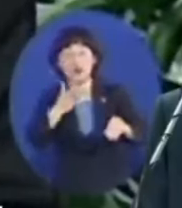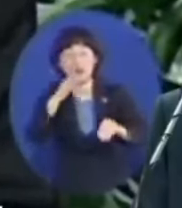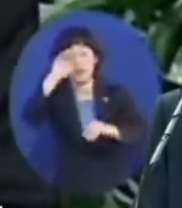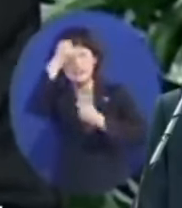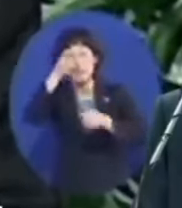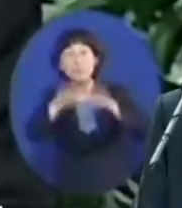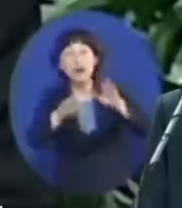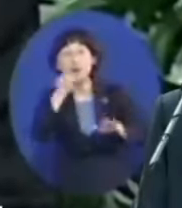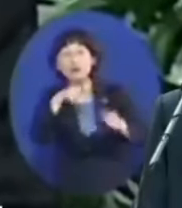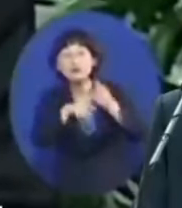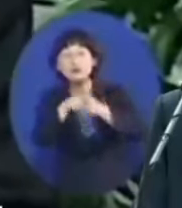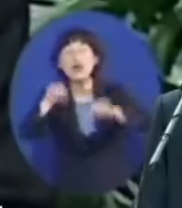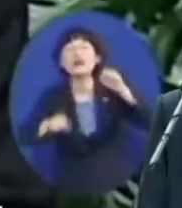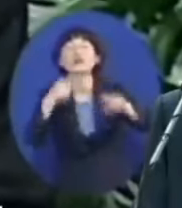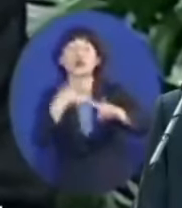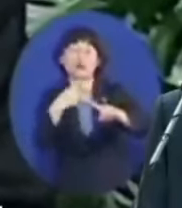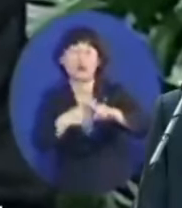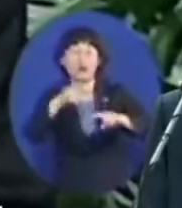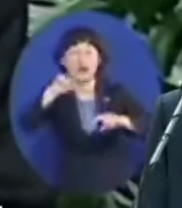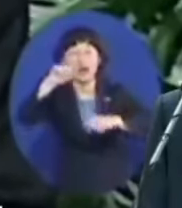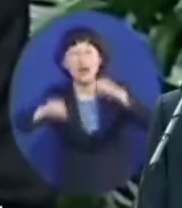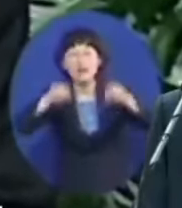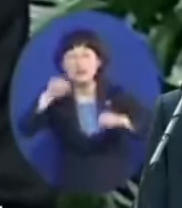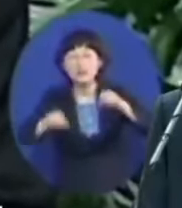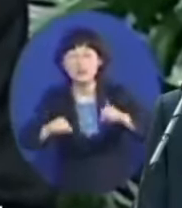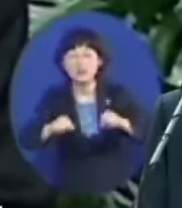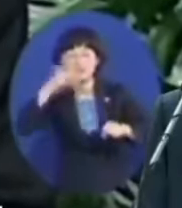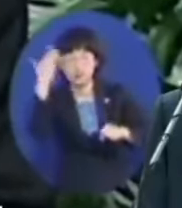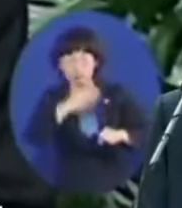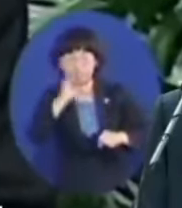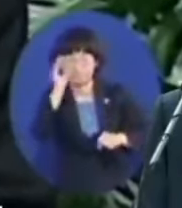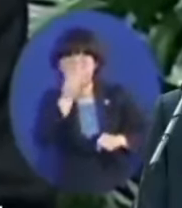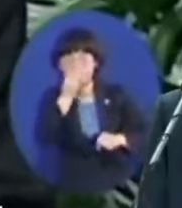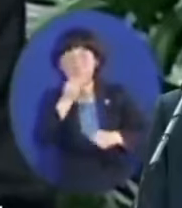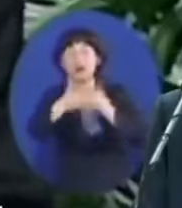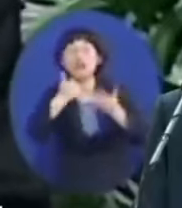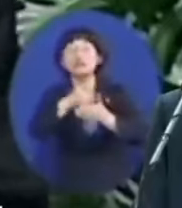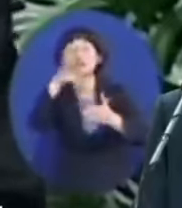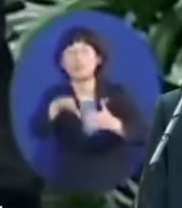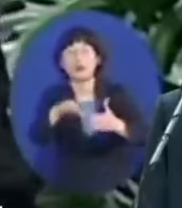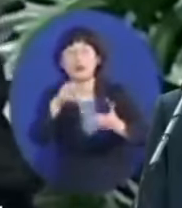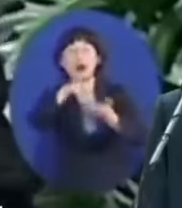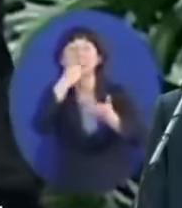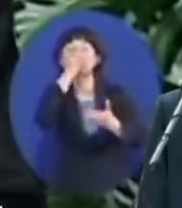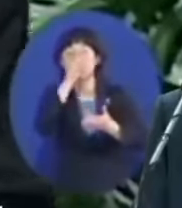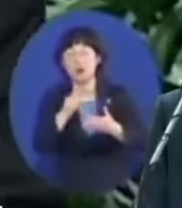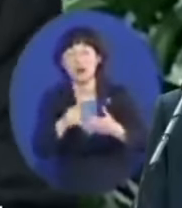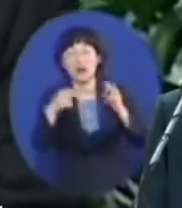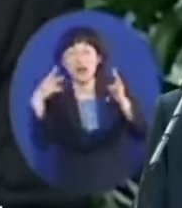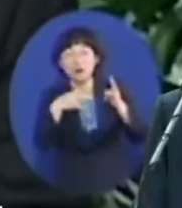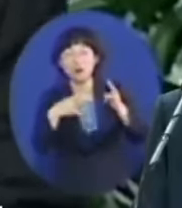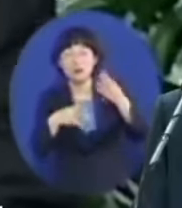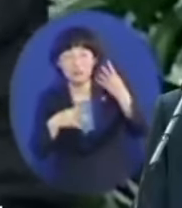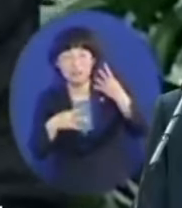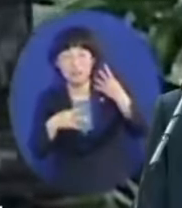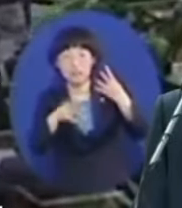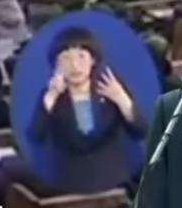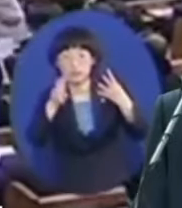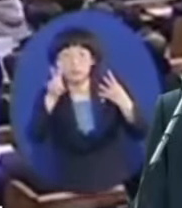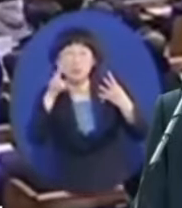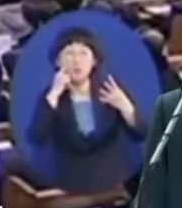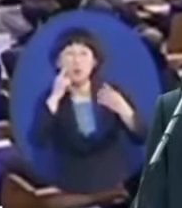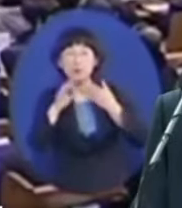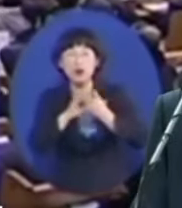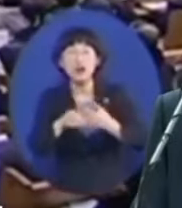행위를 회개하고 정결하게 해야 하나님 앞에 설 수 있는 것입니다. 에베소 4장 22절로 24절에 너희는